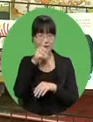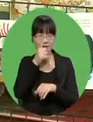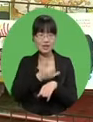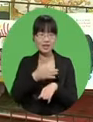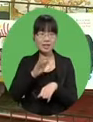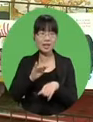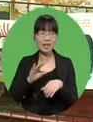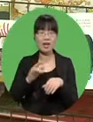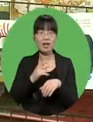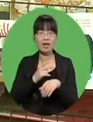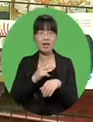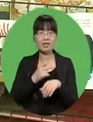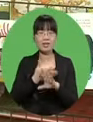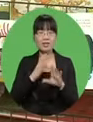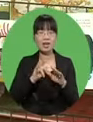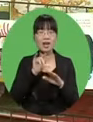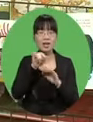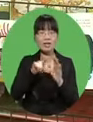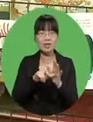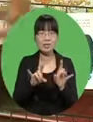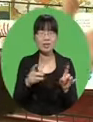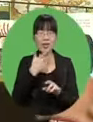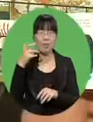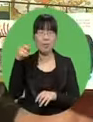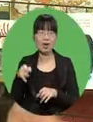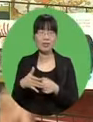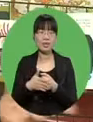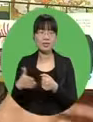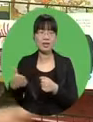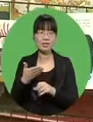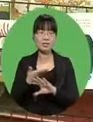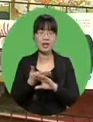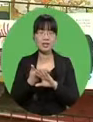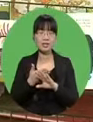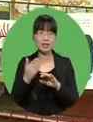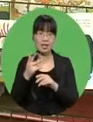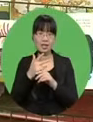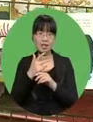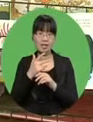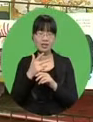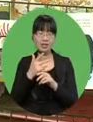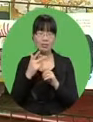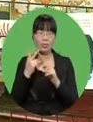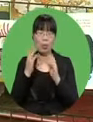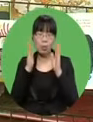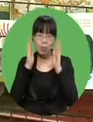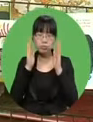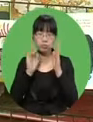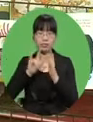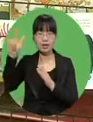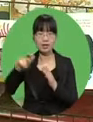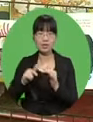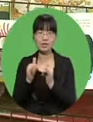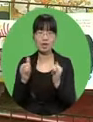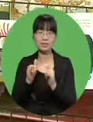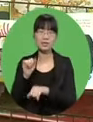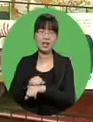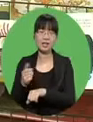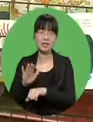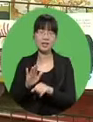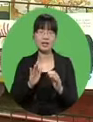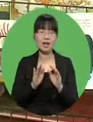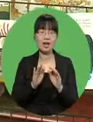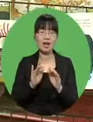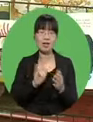나갈 때마다 그 영어를 못하니까, 그러니까 다른 뭐 유학을 갔다 온 친구들은 잘하잖아요. 근데 벌써 공항을 빠져나가면서부터